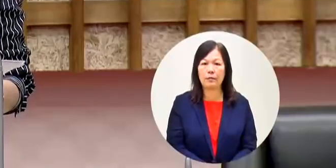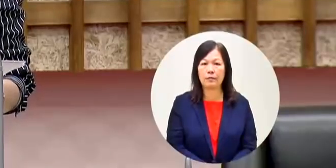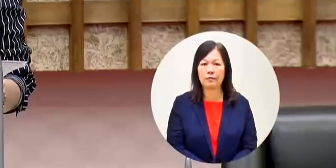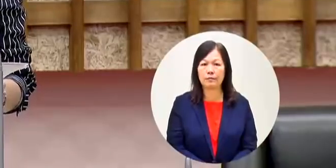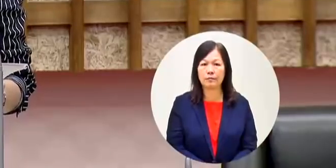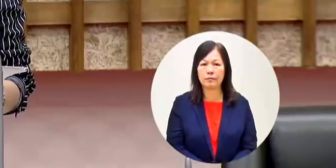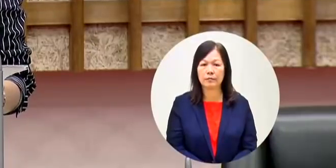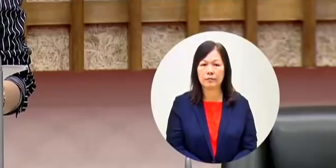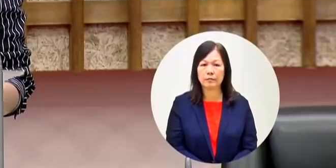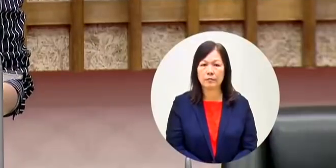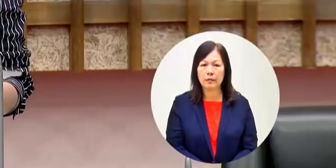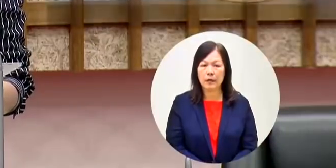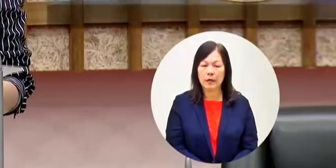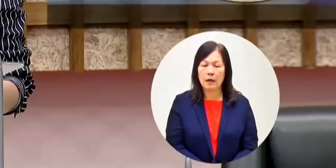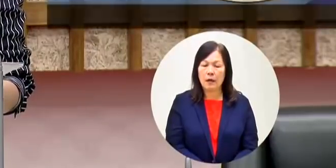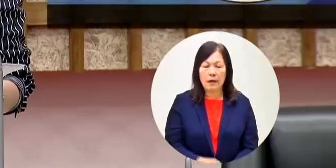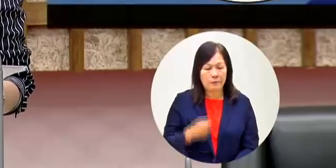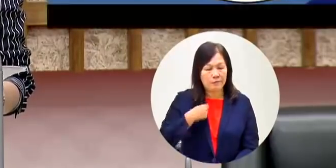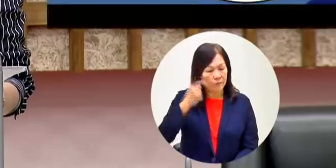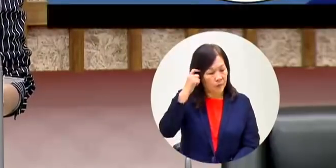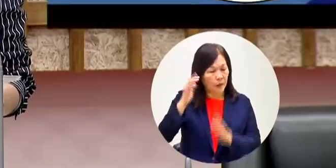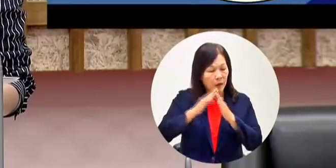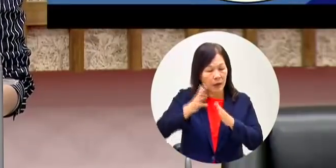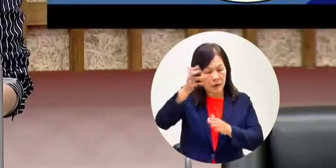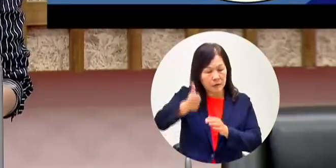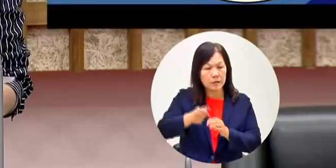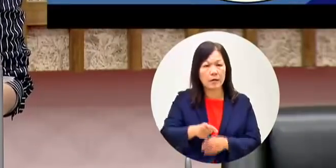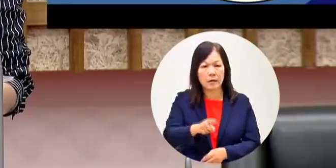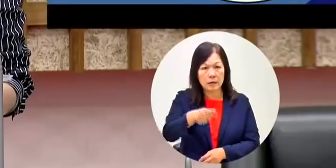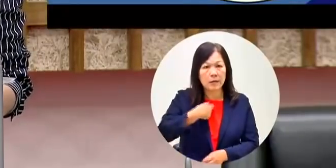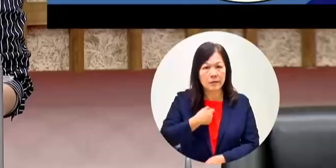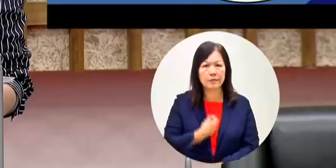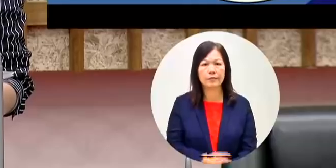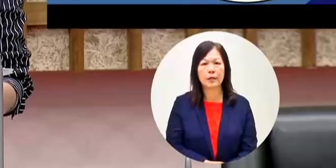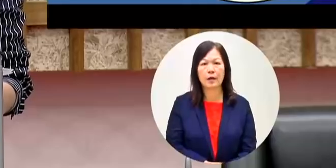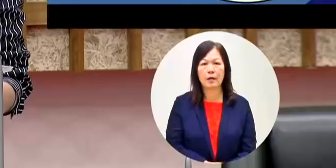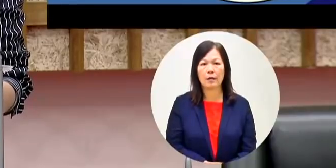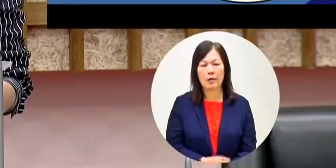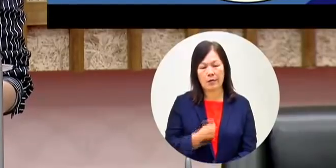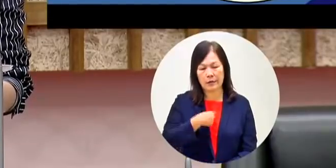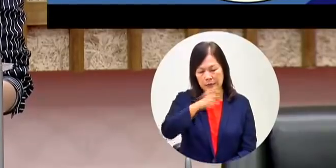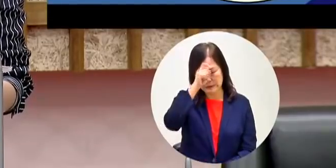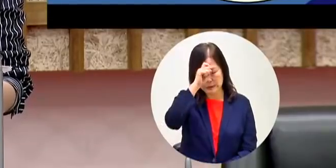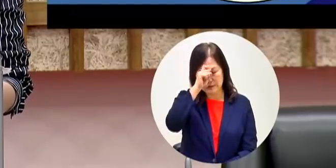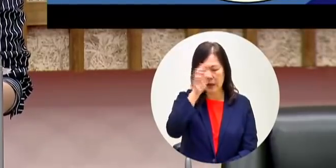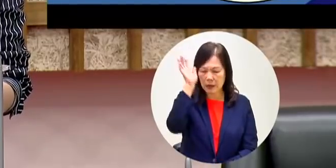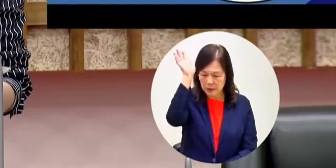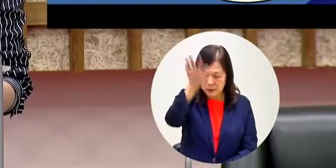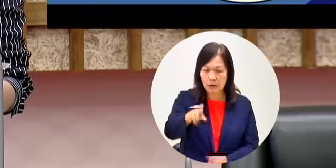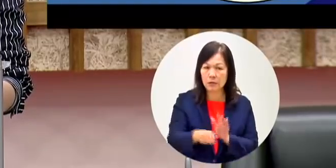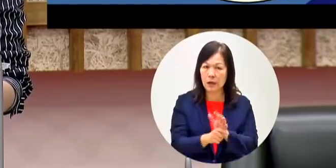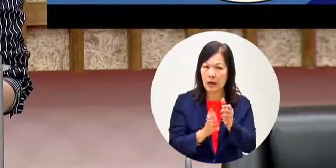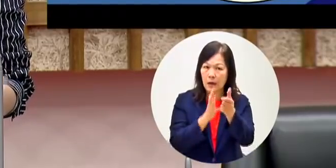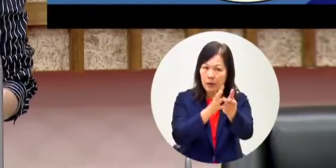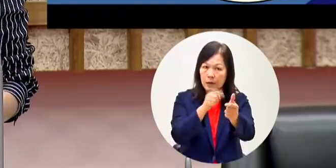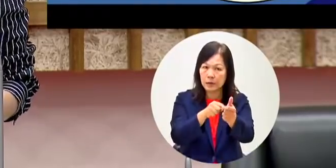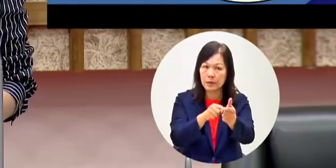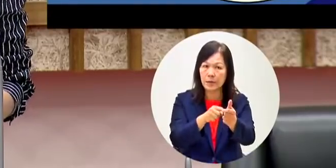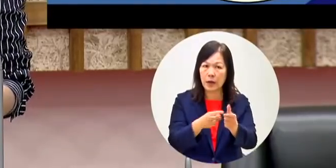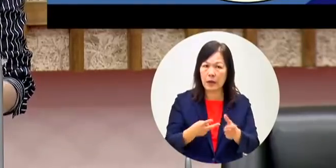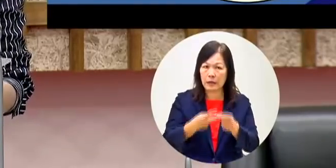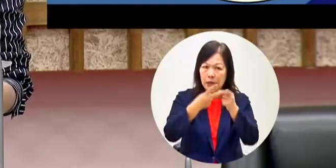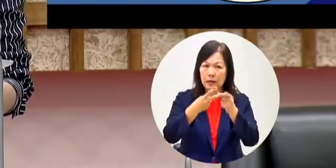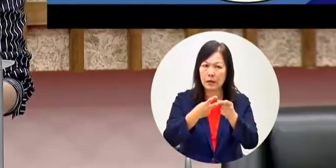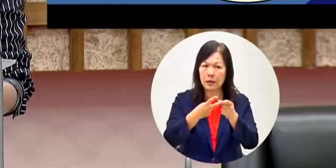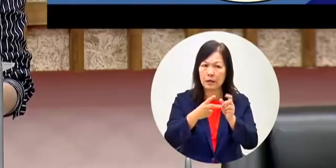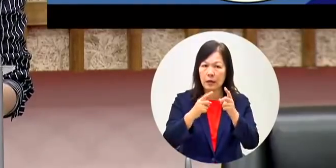知道哈，本席也期待市长未来的领导以及您第二波的这个人事的一个任命，